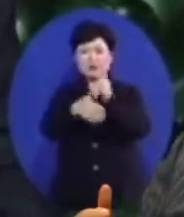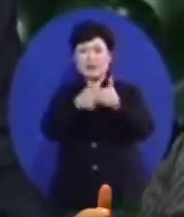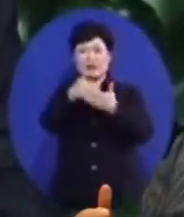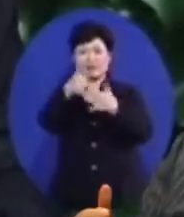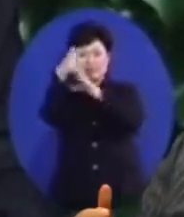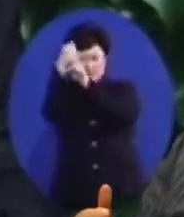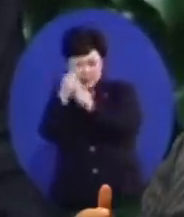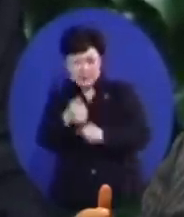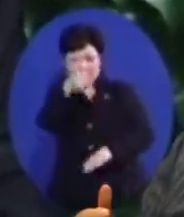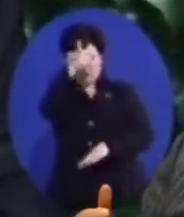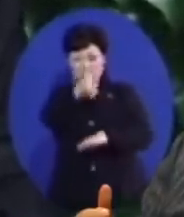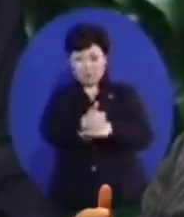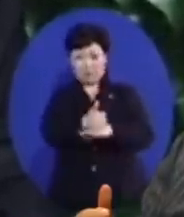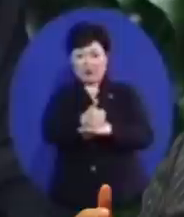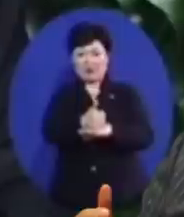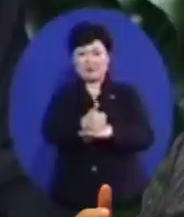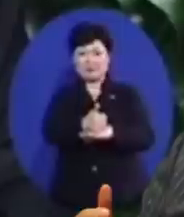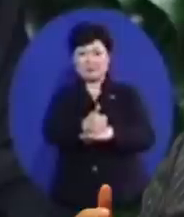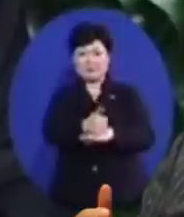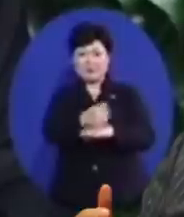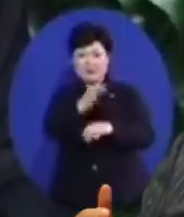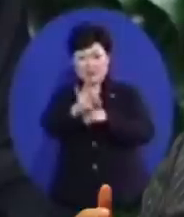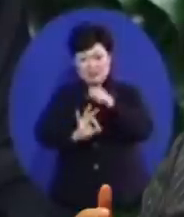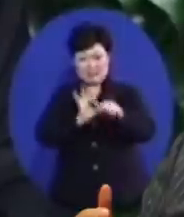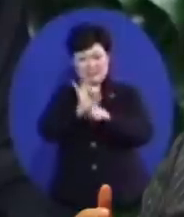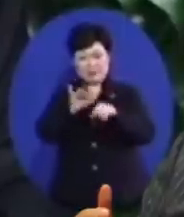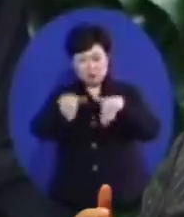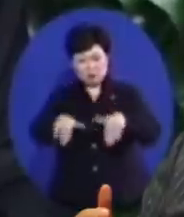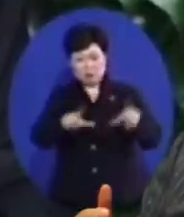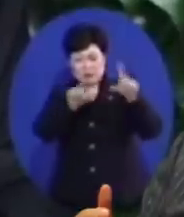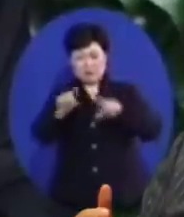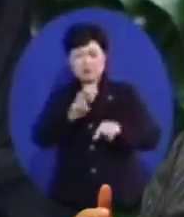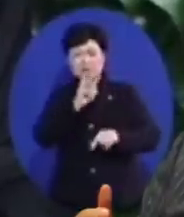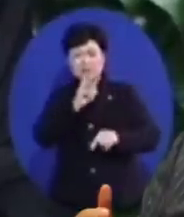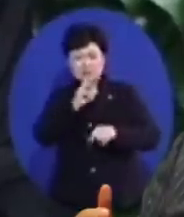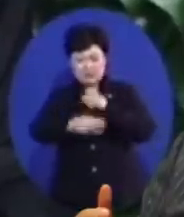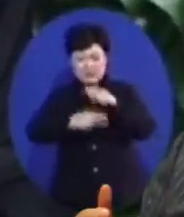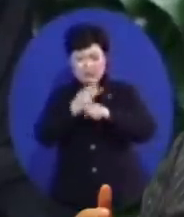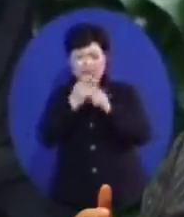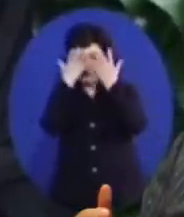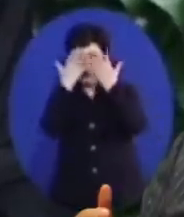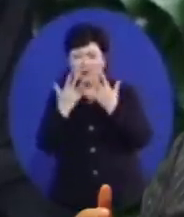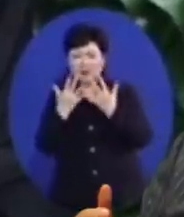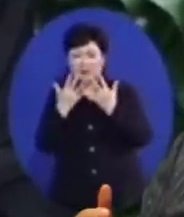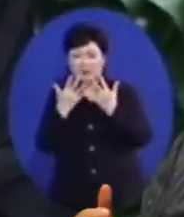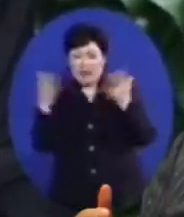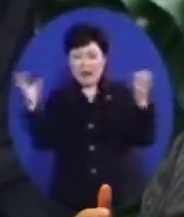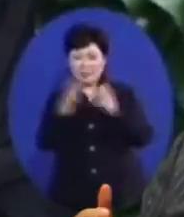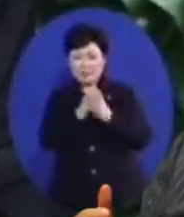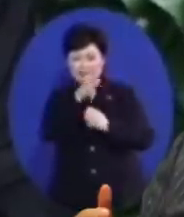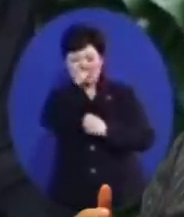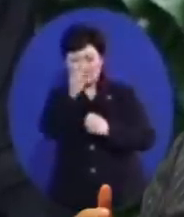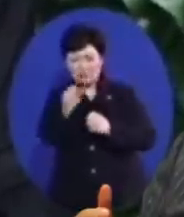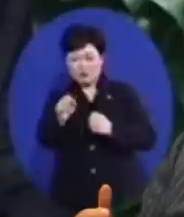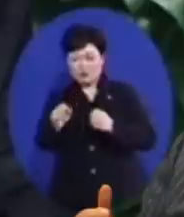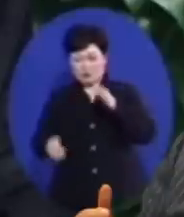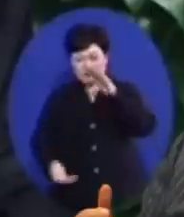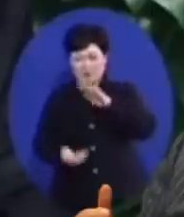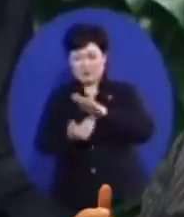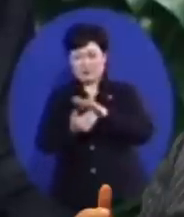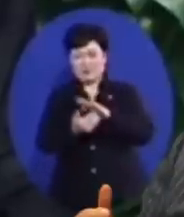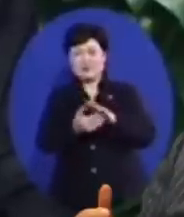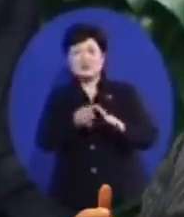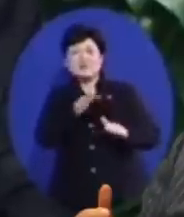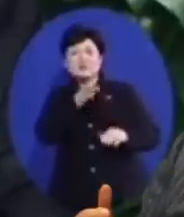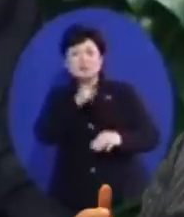의지한 결과 10년 종살이에 3년 감옥살이가 합동하여 유익이 되어서 평생을 국무총리로 지내게 만드는